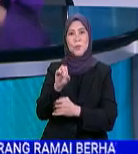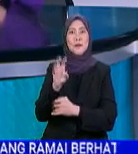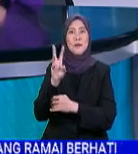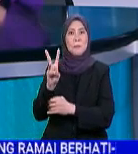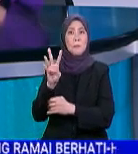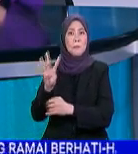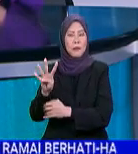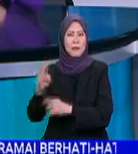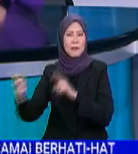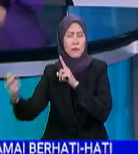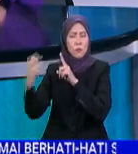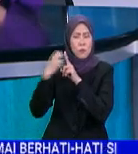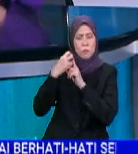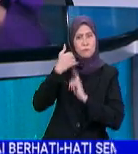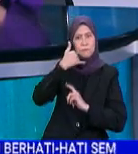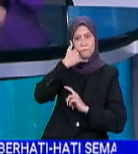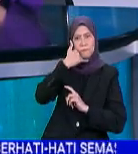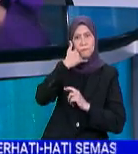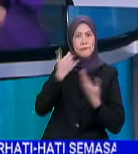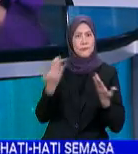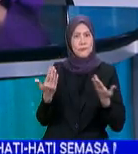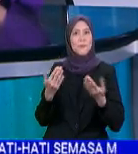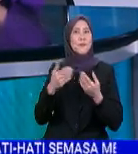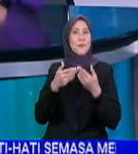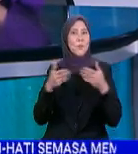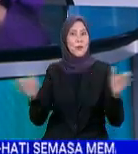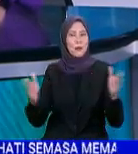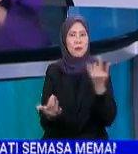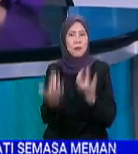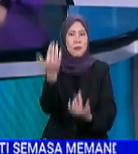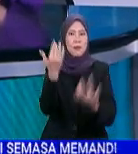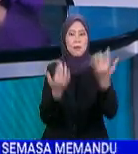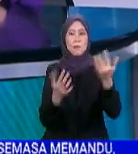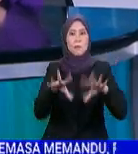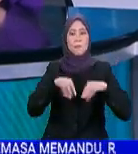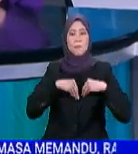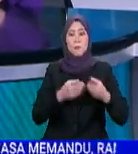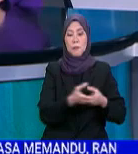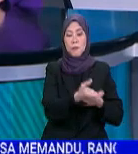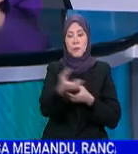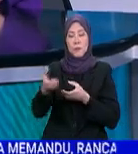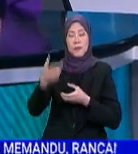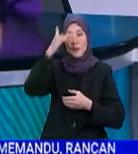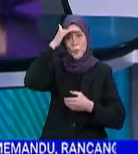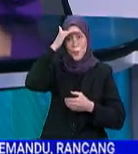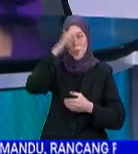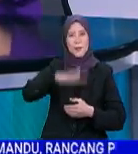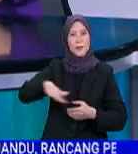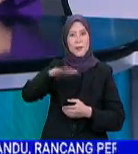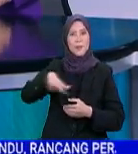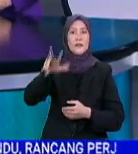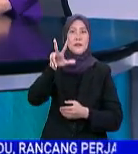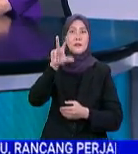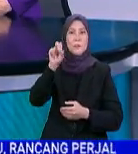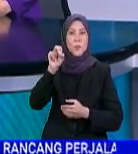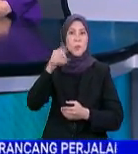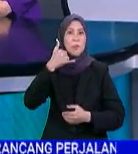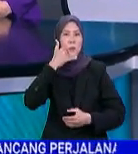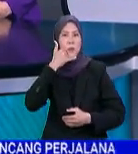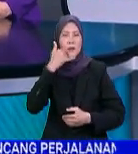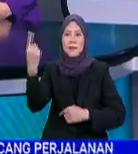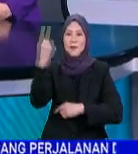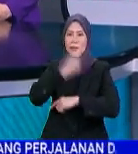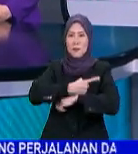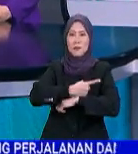764 panggilan kecemasan berkaitan insiden kebakaran terbuka diterima Bomba Johor dengan purata 30 panggilan